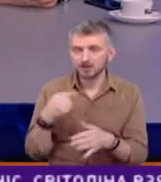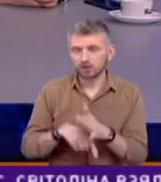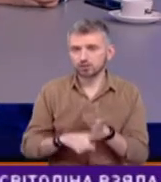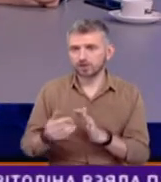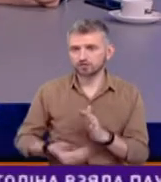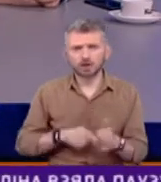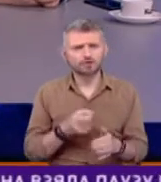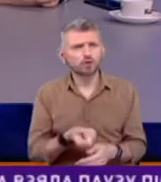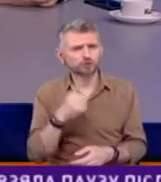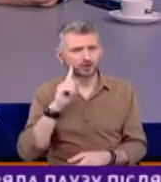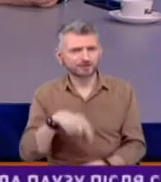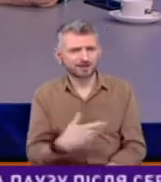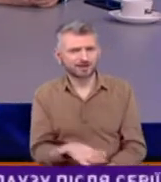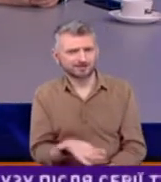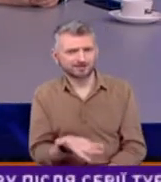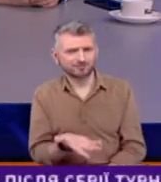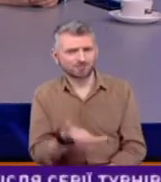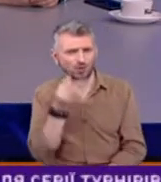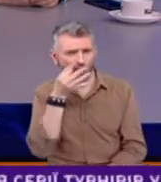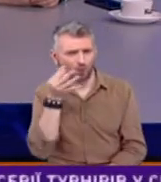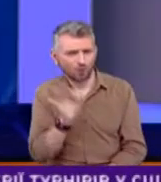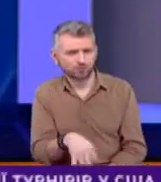відки знаєте, пан Андрій? Ох, досвідчений.